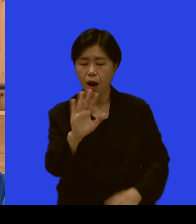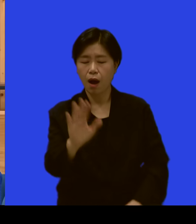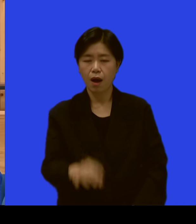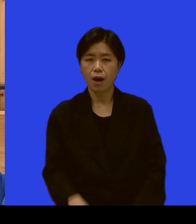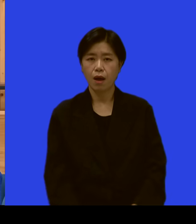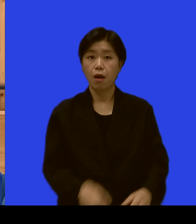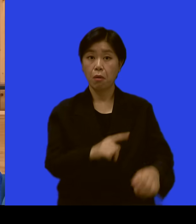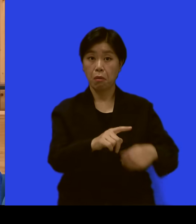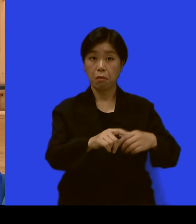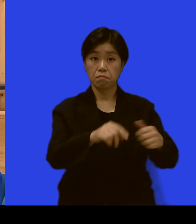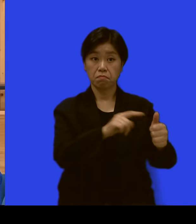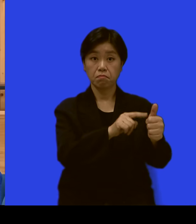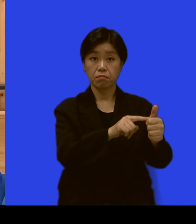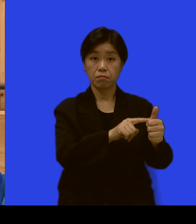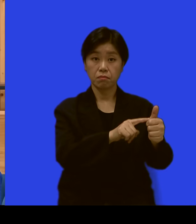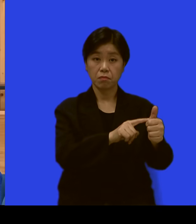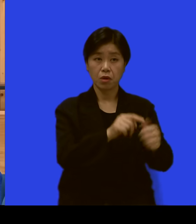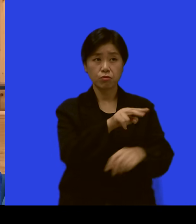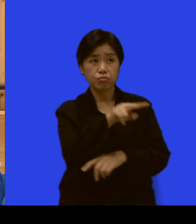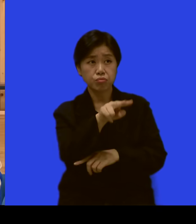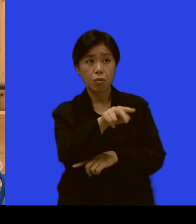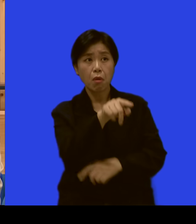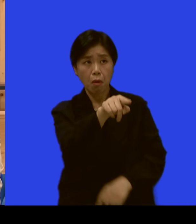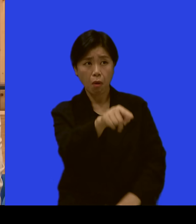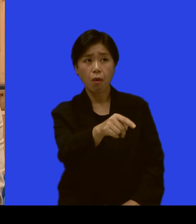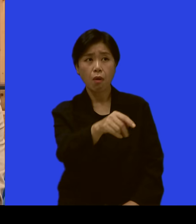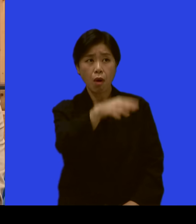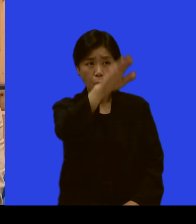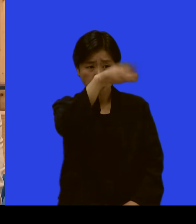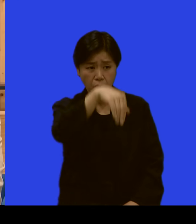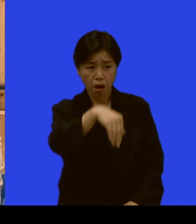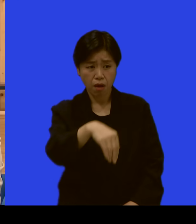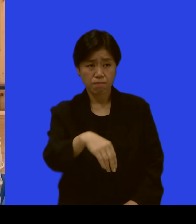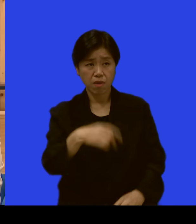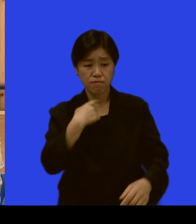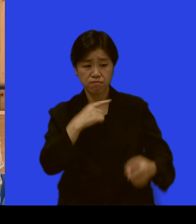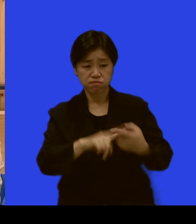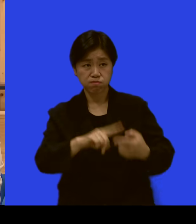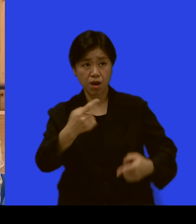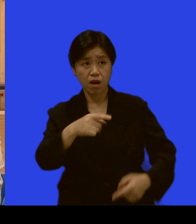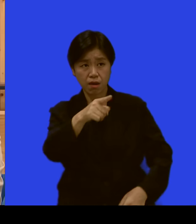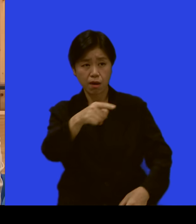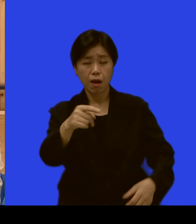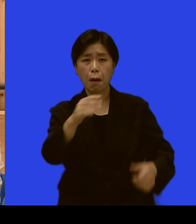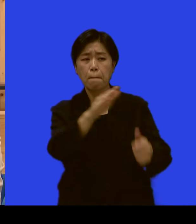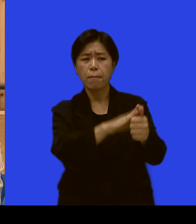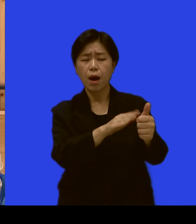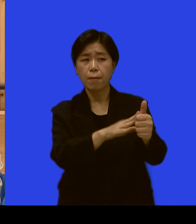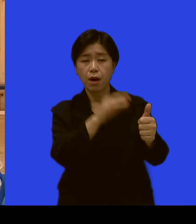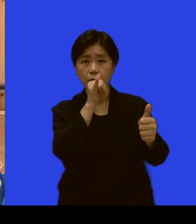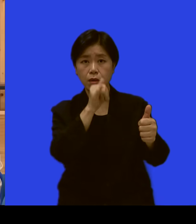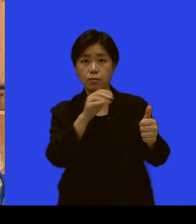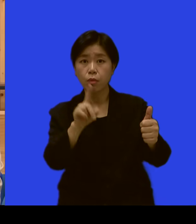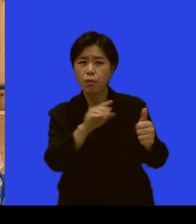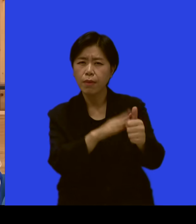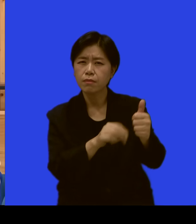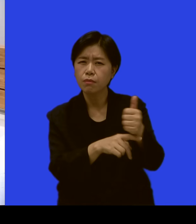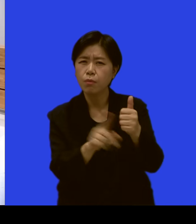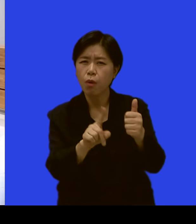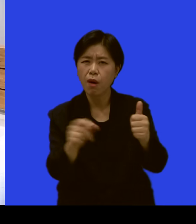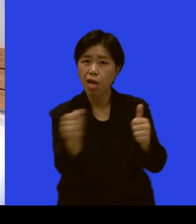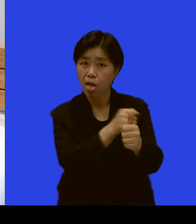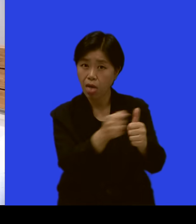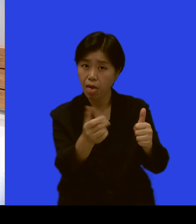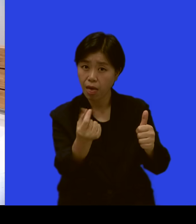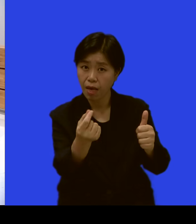드는데 일로 와봐 해서 만져주시고, 그리고 뭐 자, 너는 만져주신다면서 이건 뭐죠? 네, 그렇죠. 이렇게 잘 그러니까 만졌는데 아픈 거 말씀이죠. 그렇죠, 그렇죠. 예,